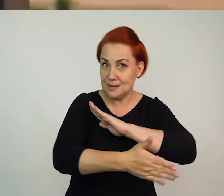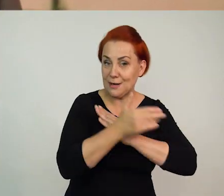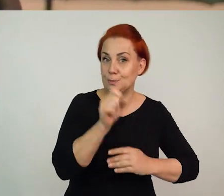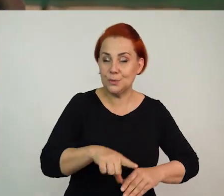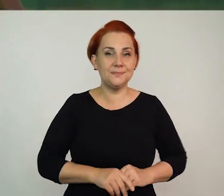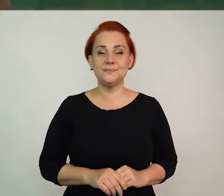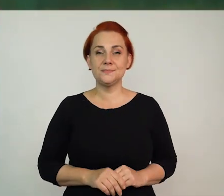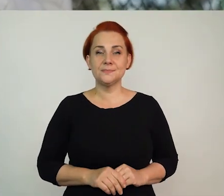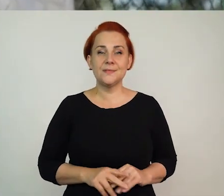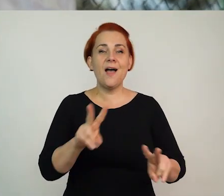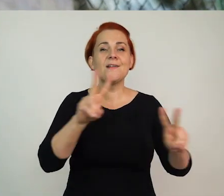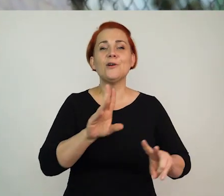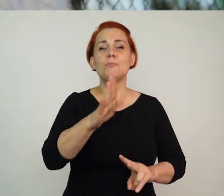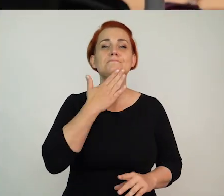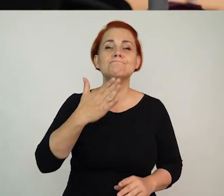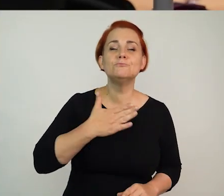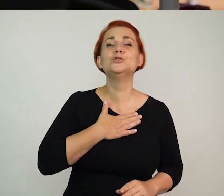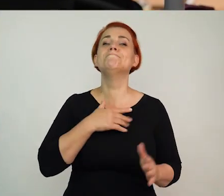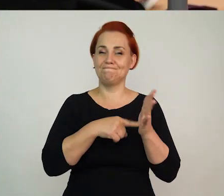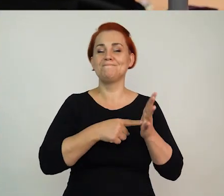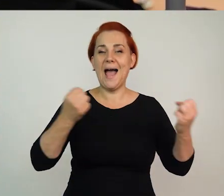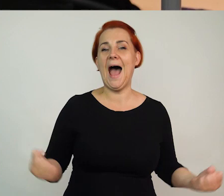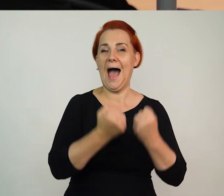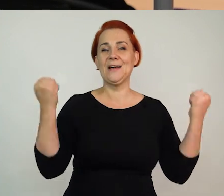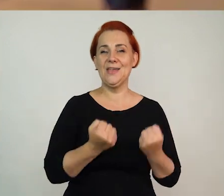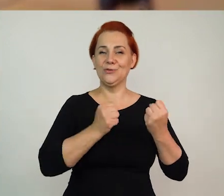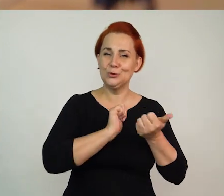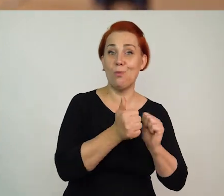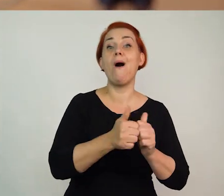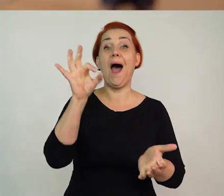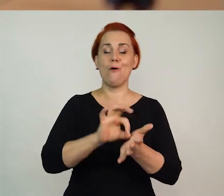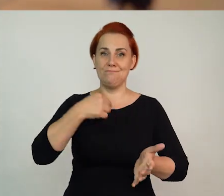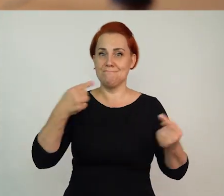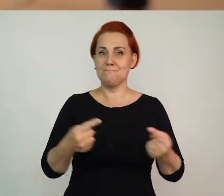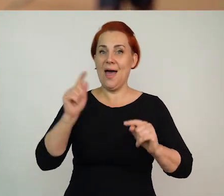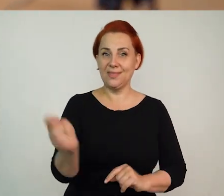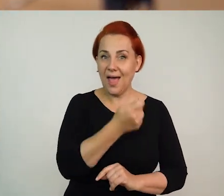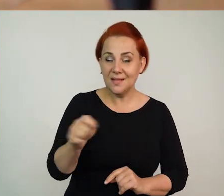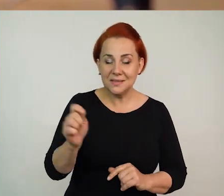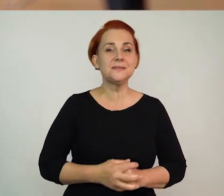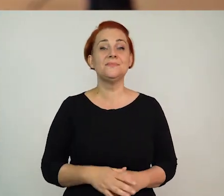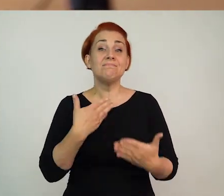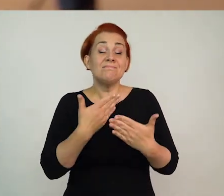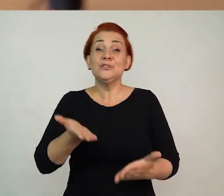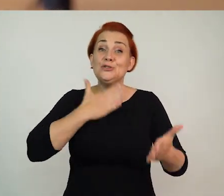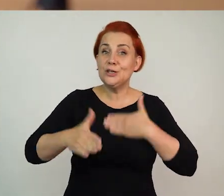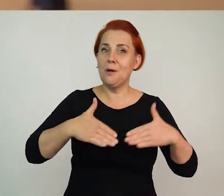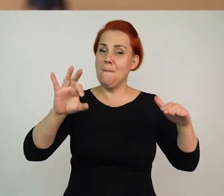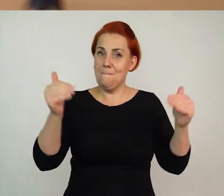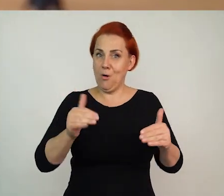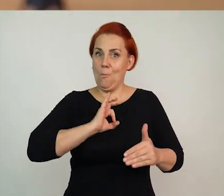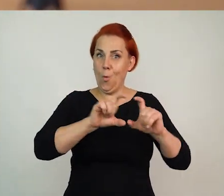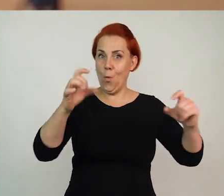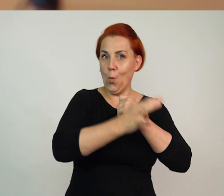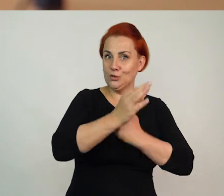Szczygielski. Każdy ma jakiegoś takiego swojego konika w postaci aktywności fizycznej. Dla mnie jest to tenis i cieszę się, że mogę